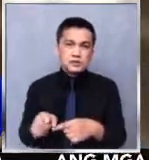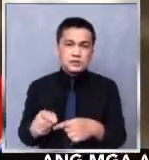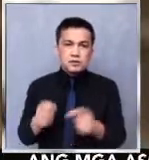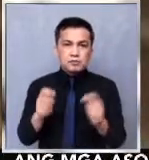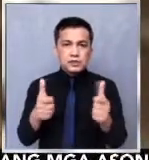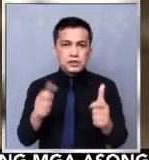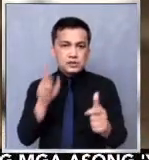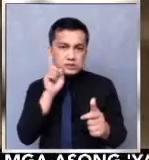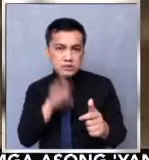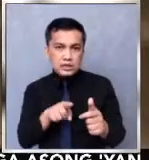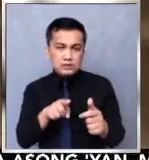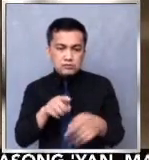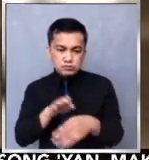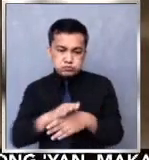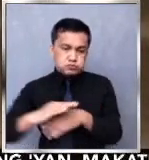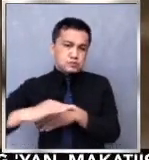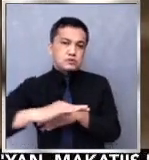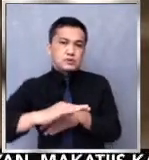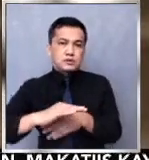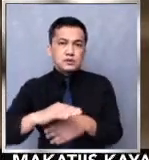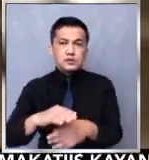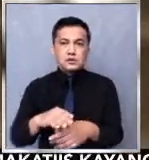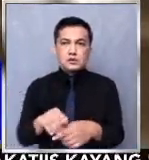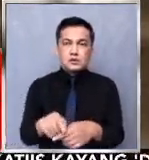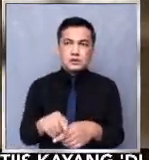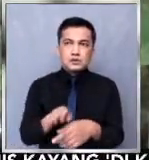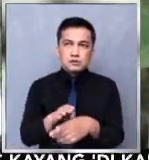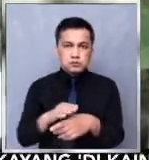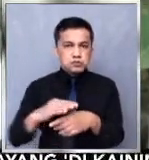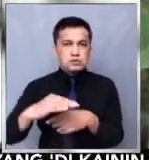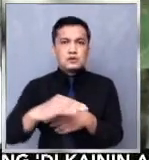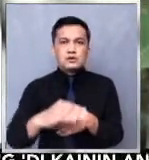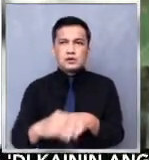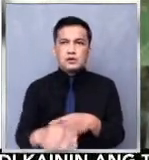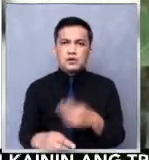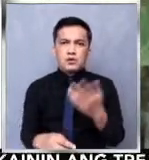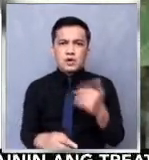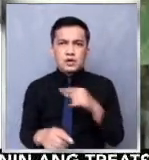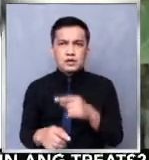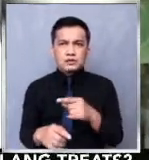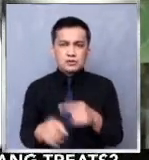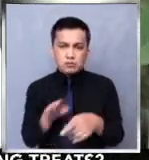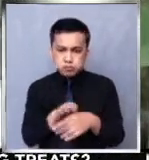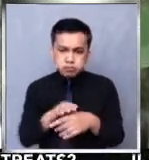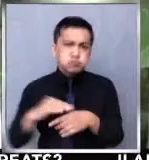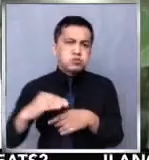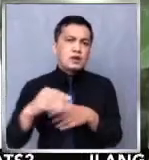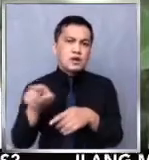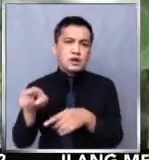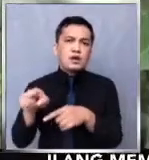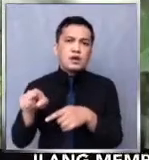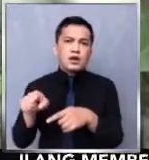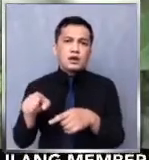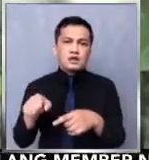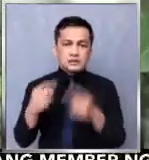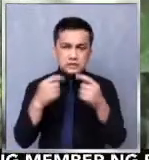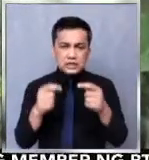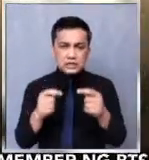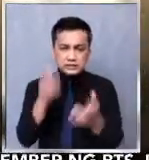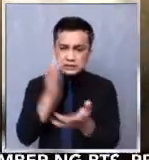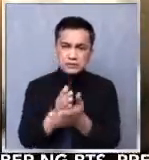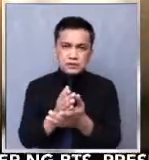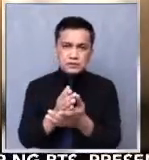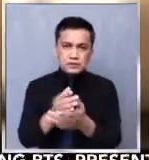sasakyan, yung ano po, rear wheel niya. Kaya po yun po, pumalo na po kami ron. Ngayon nung tinry ko i-stop, doon na kami dinala po sa